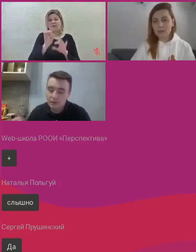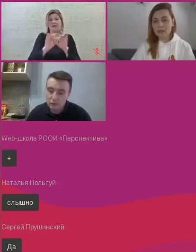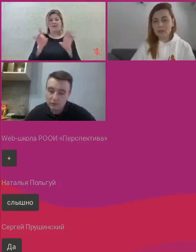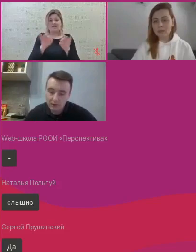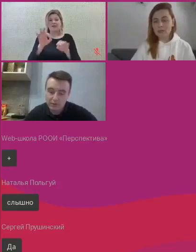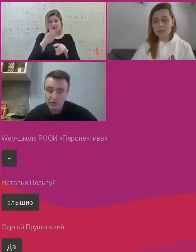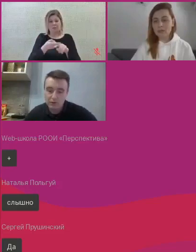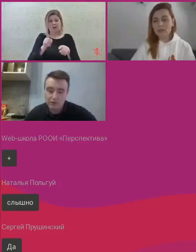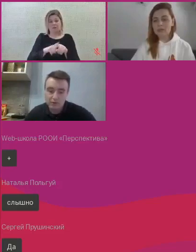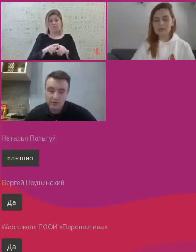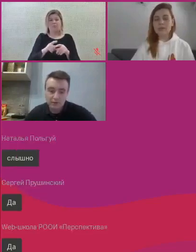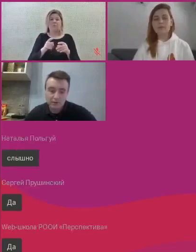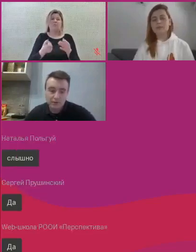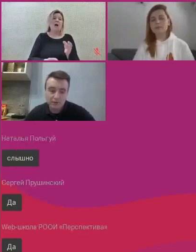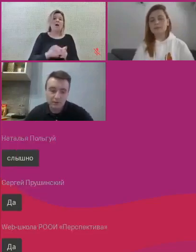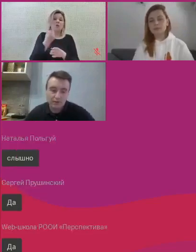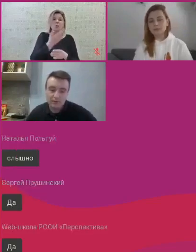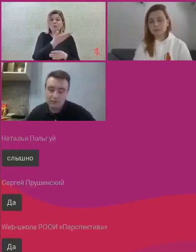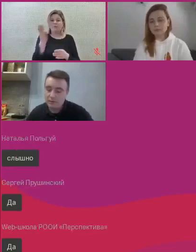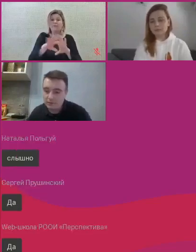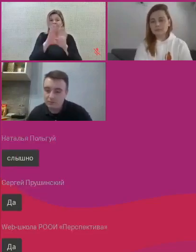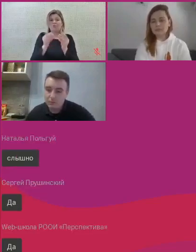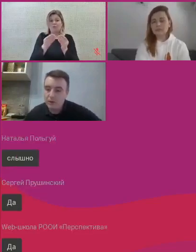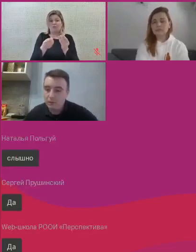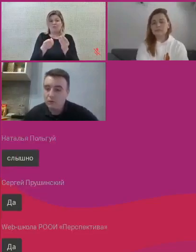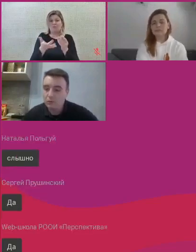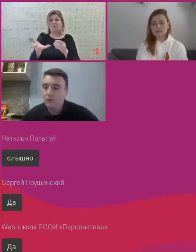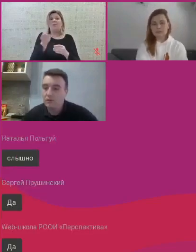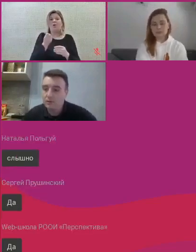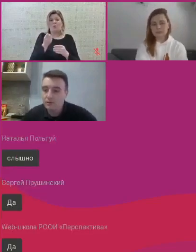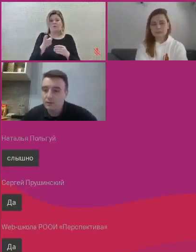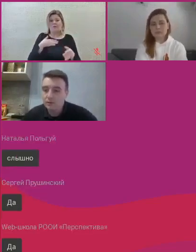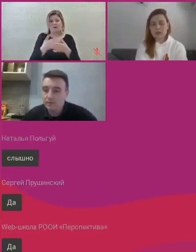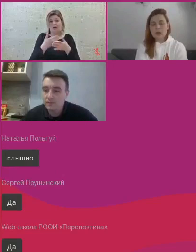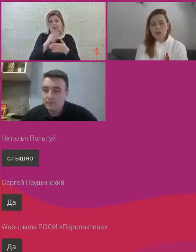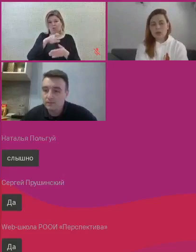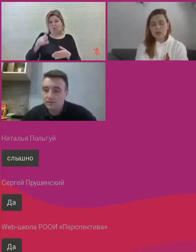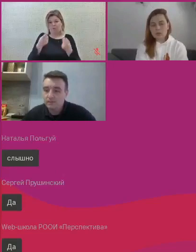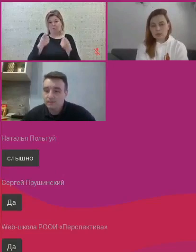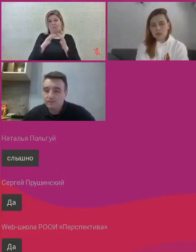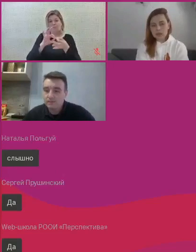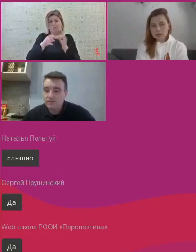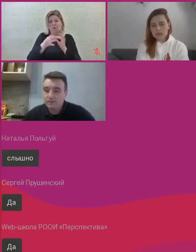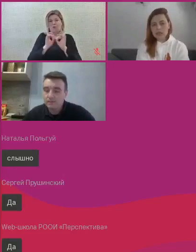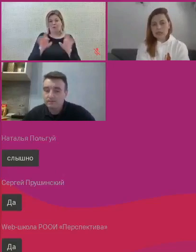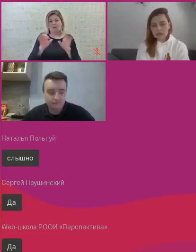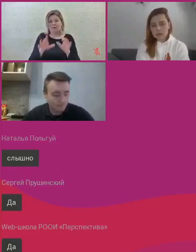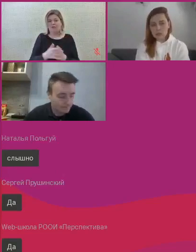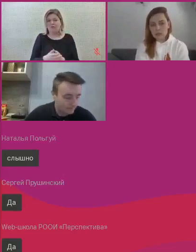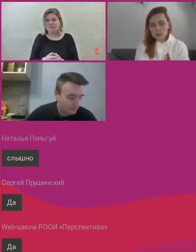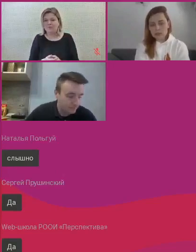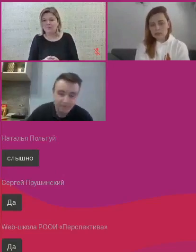Как, откуда вы их берете именно более подробно? Ну,